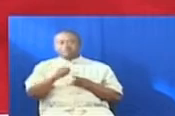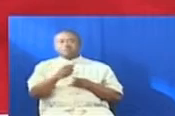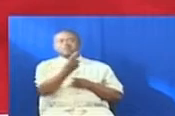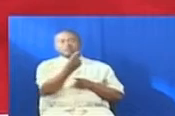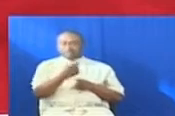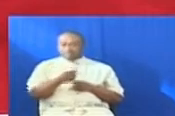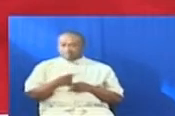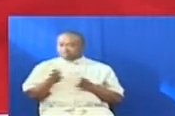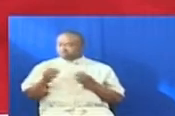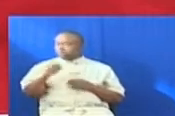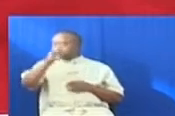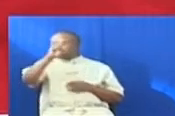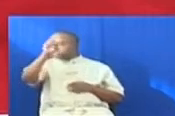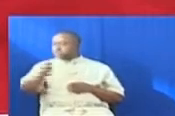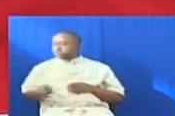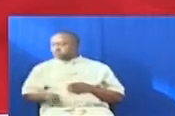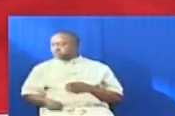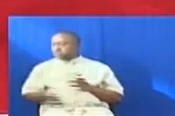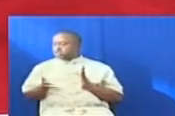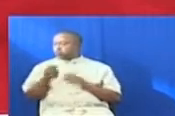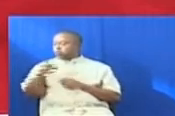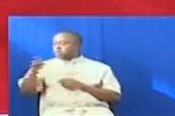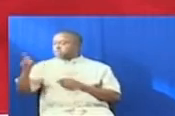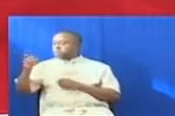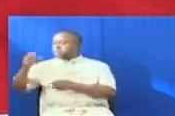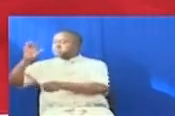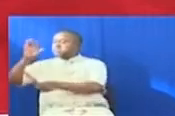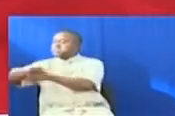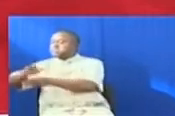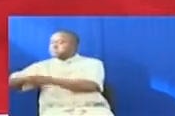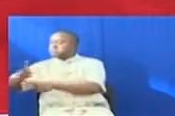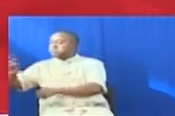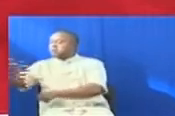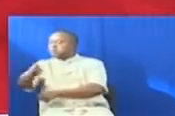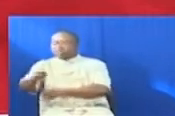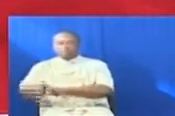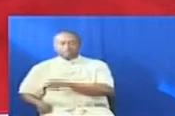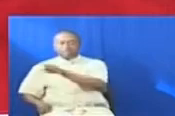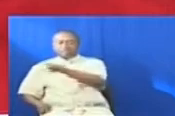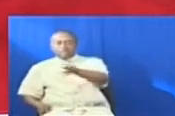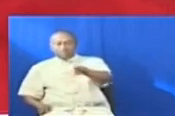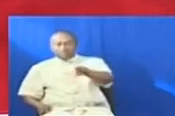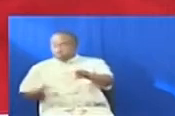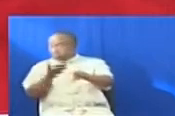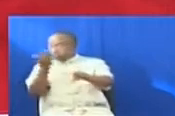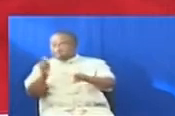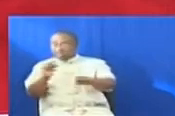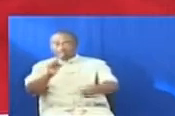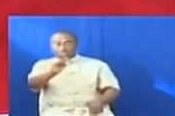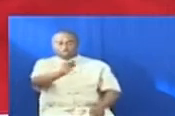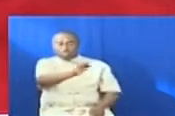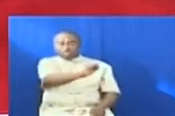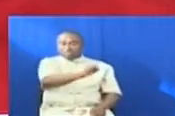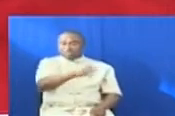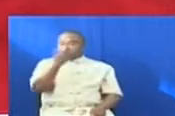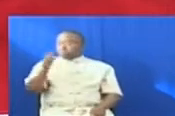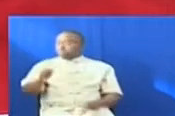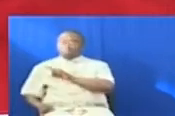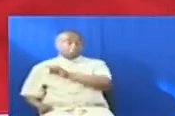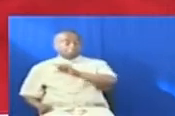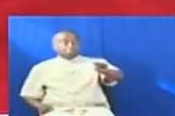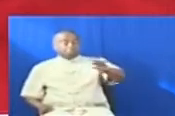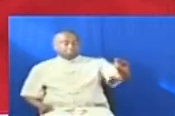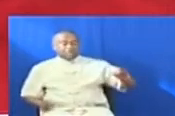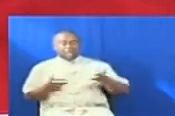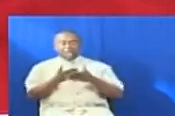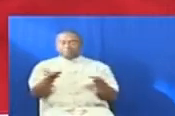Lakini je, tunauliza kwa nini mpeleke fedha nyingi kwenye hizo halmashauri, alafu halmashauri zingine hamkuwapelekea fedha? Kwa